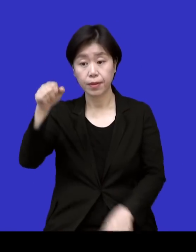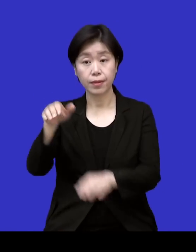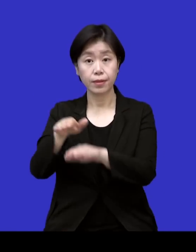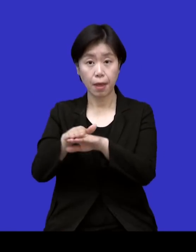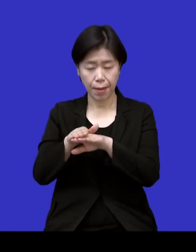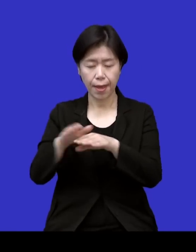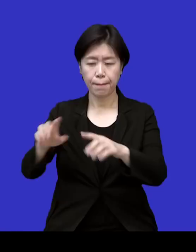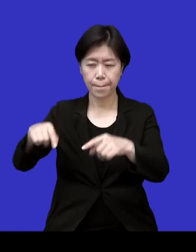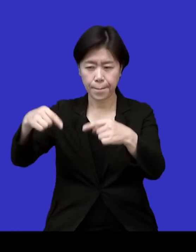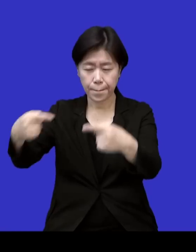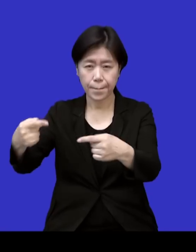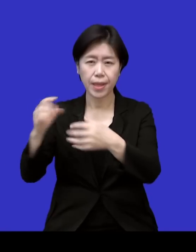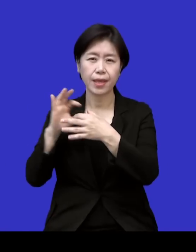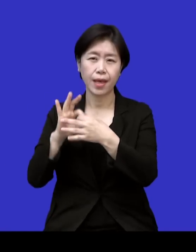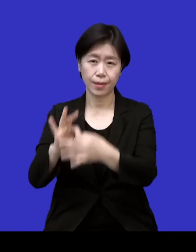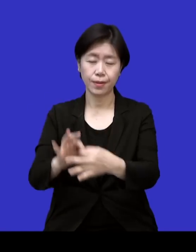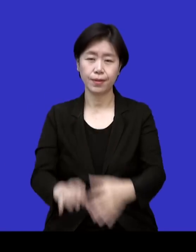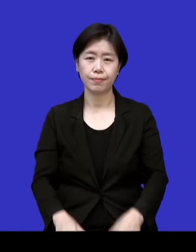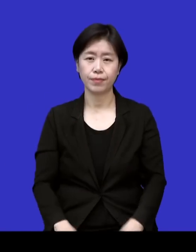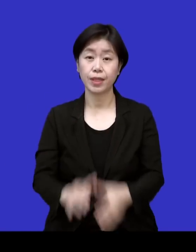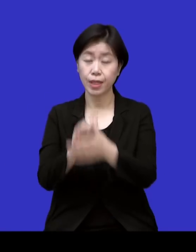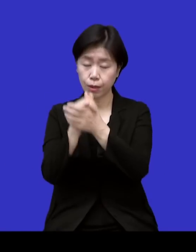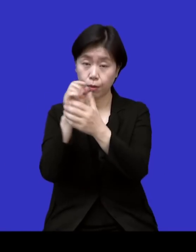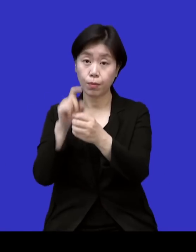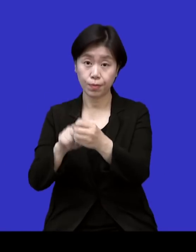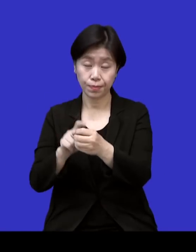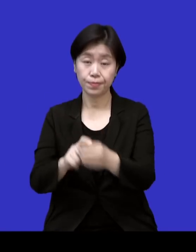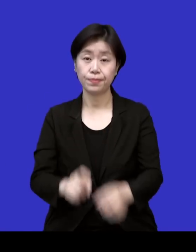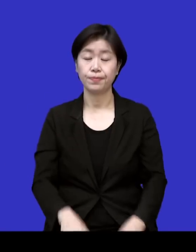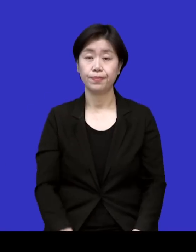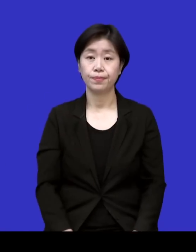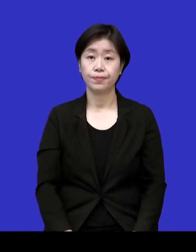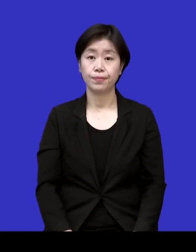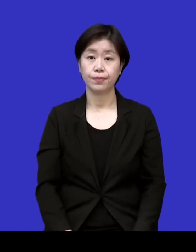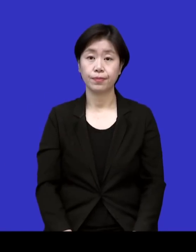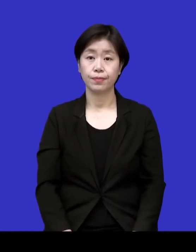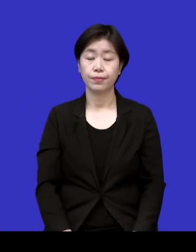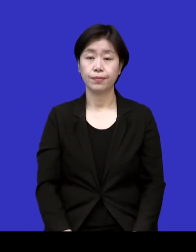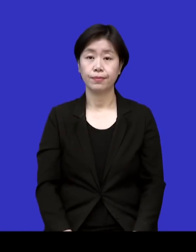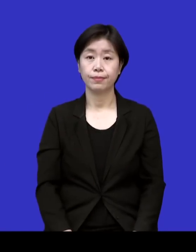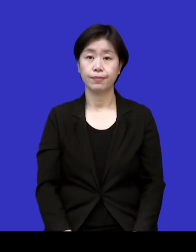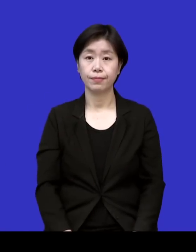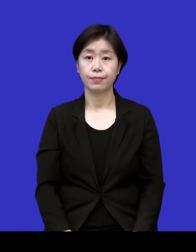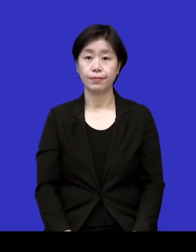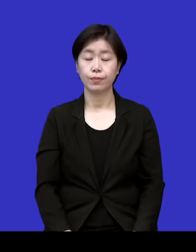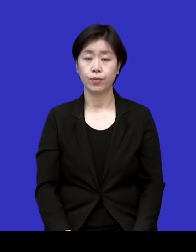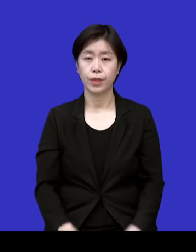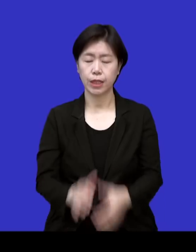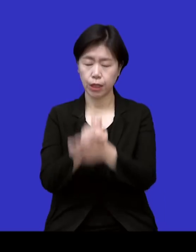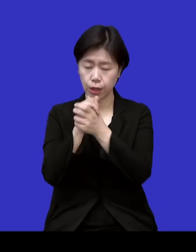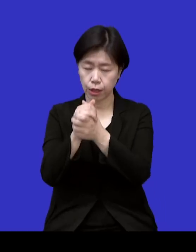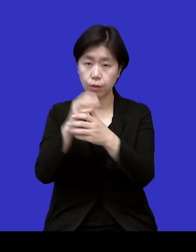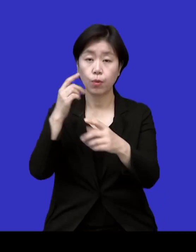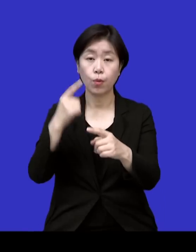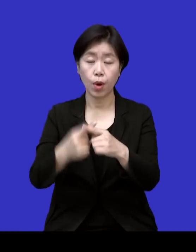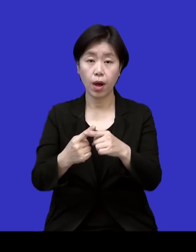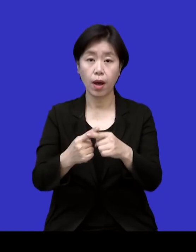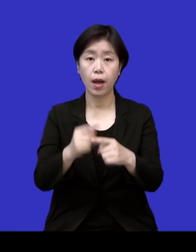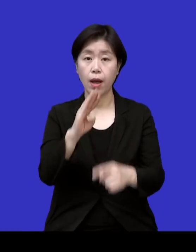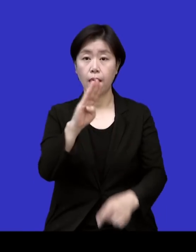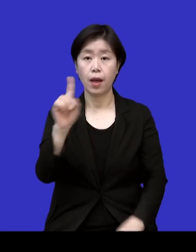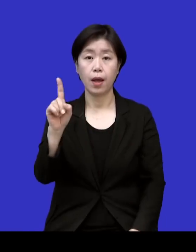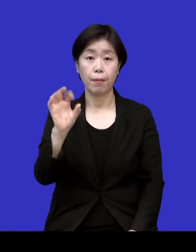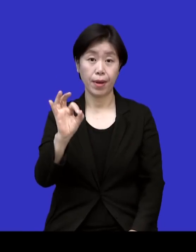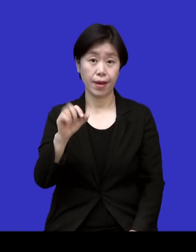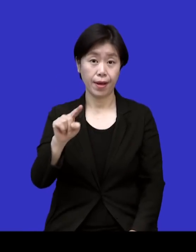네. 이제 기도하고 그러고 싶어서 네. 기도 또 혼자 하다가 혼자 방언도 받고 그러니까 누가 이게